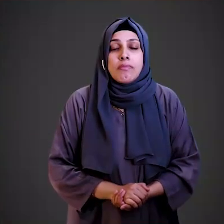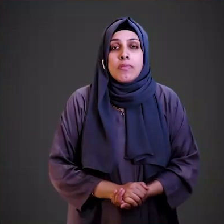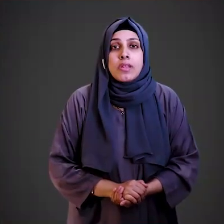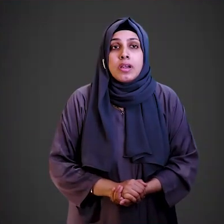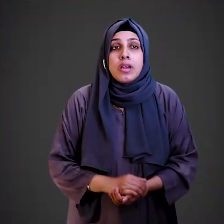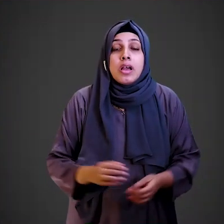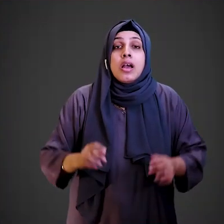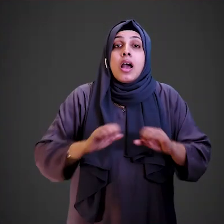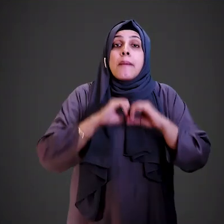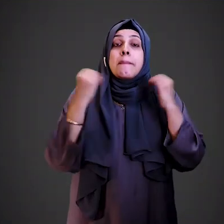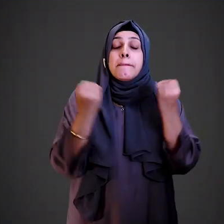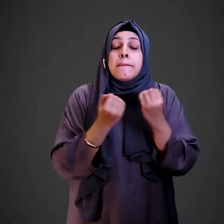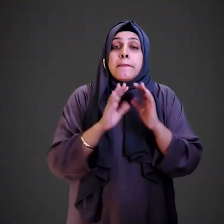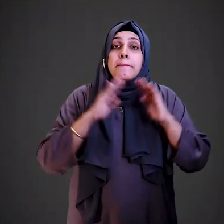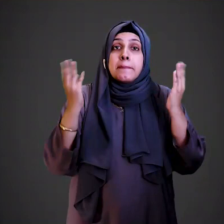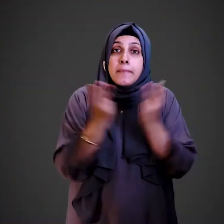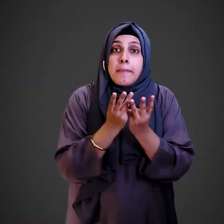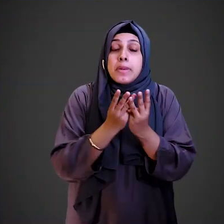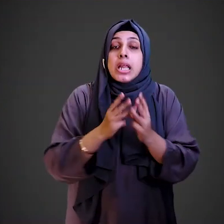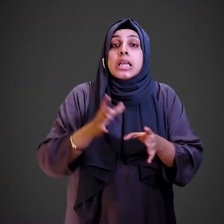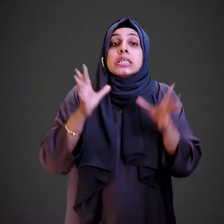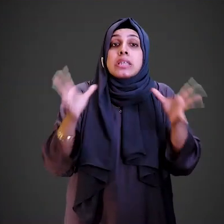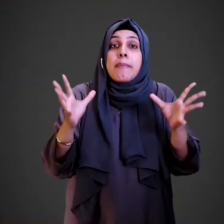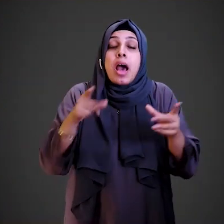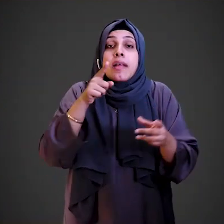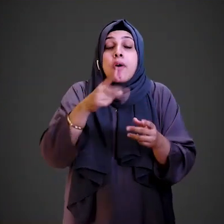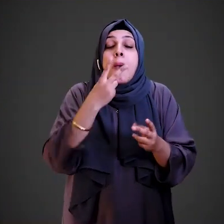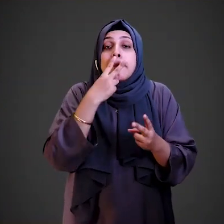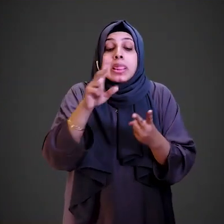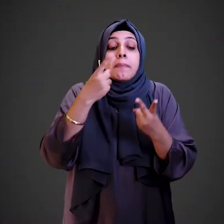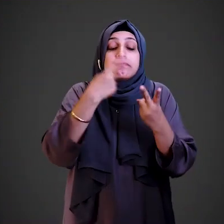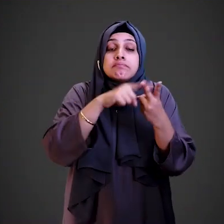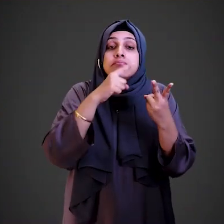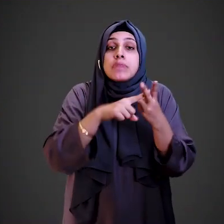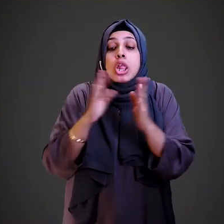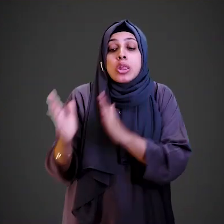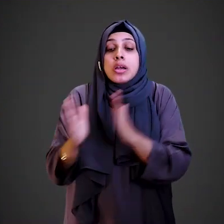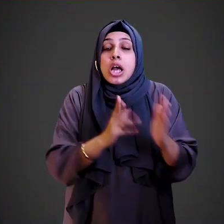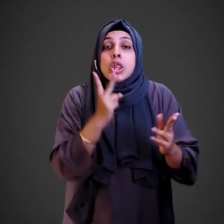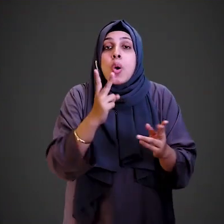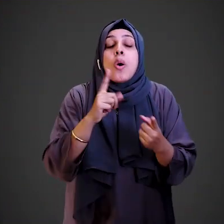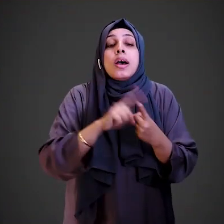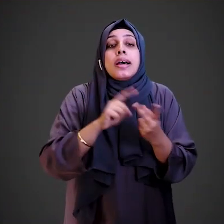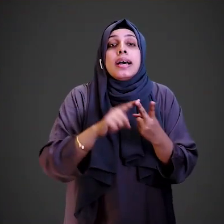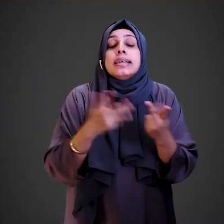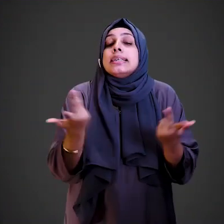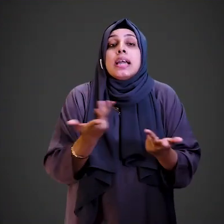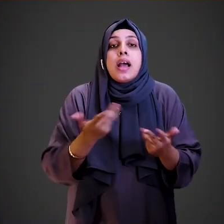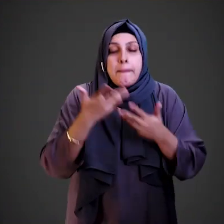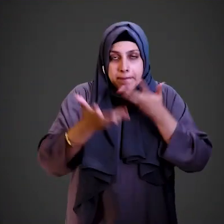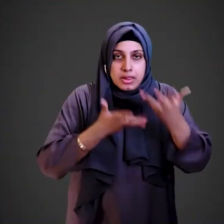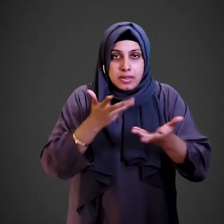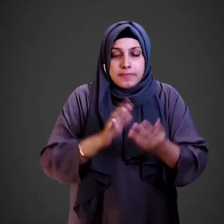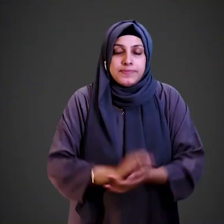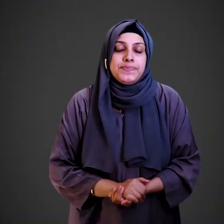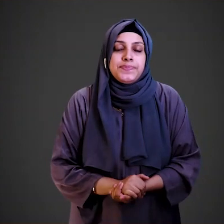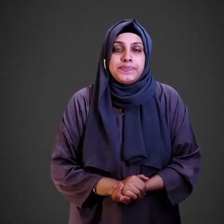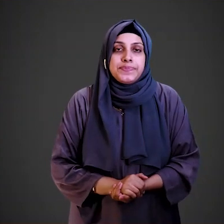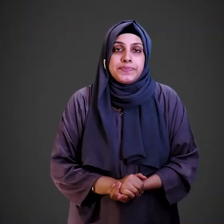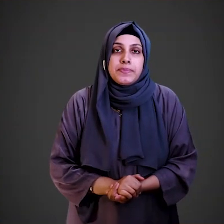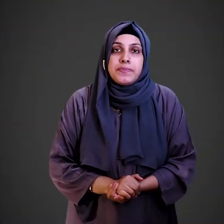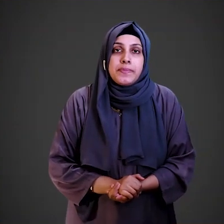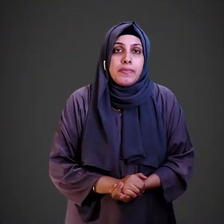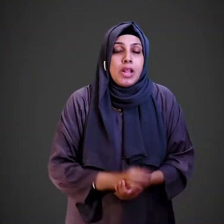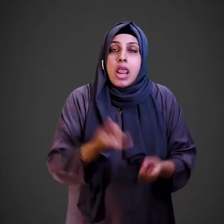पब्लिक गुड की दो बुनियादी खसूसियात हैं जो इनको बाकी गुड्स और अशिया से मुनफरद करार करती